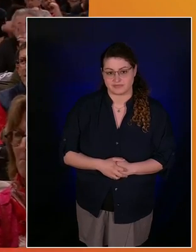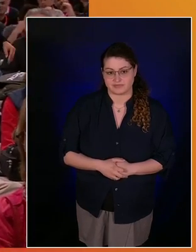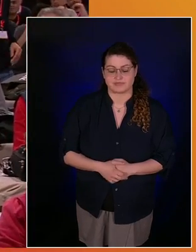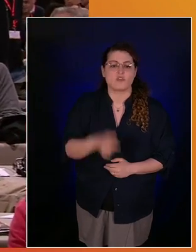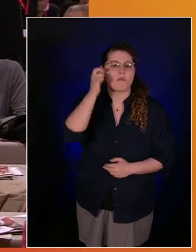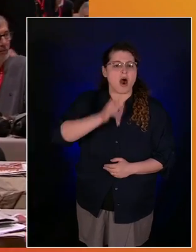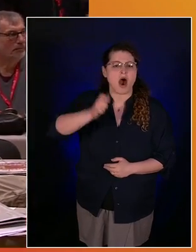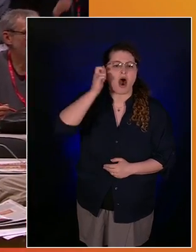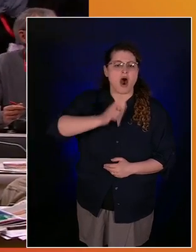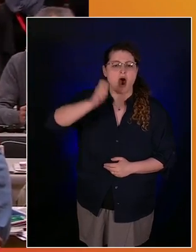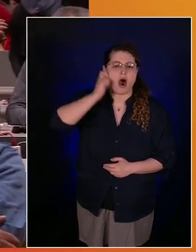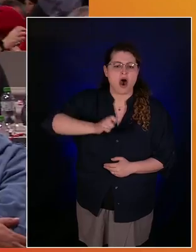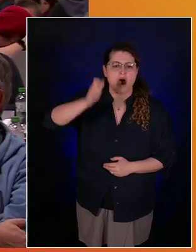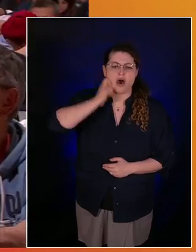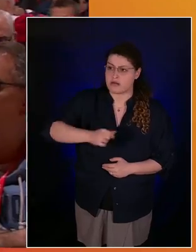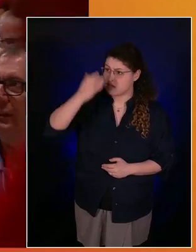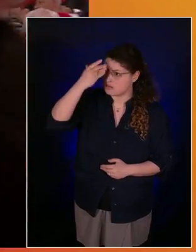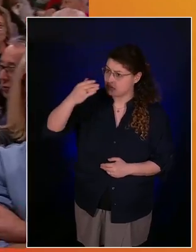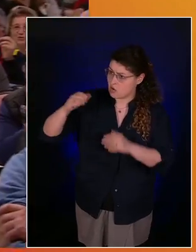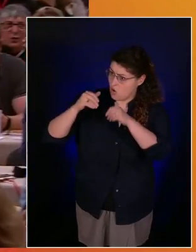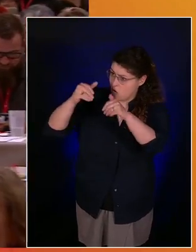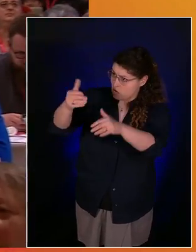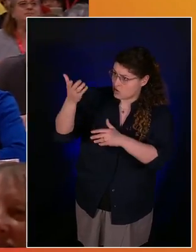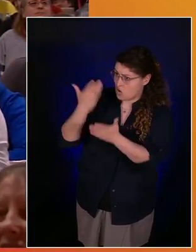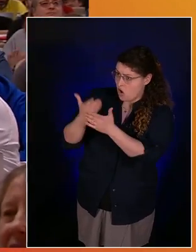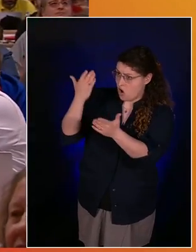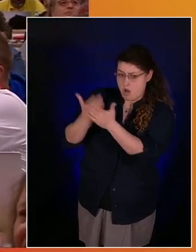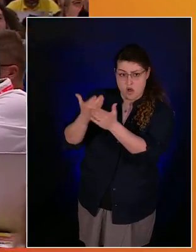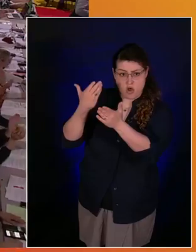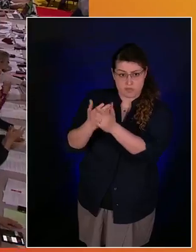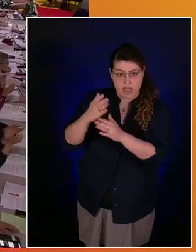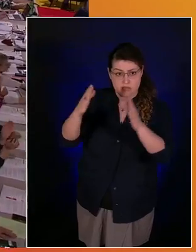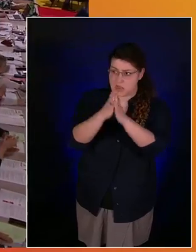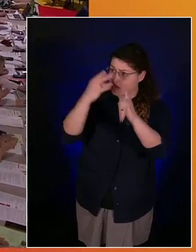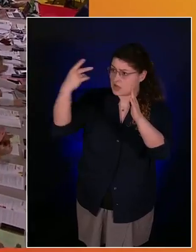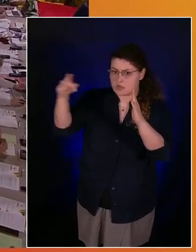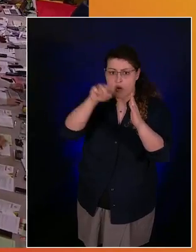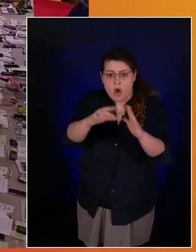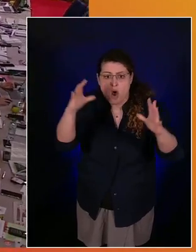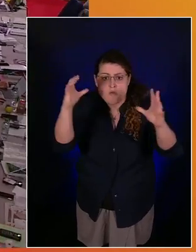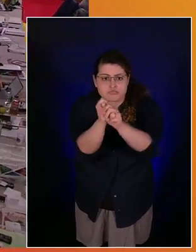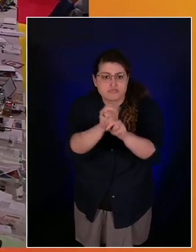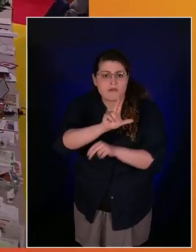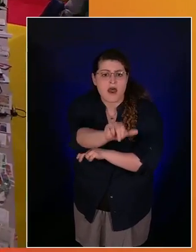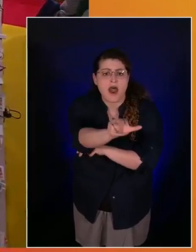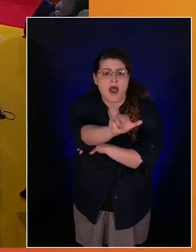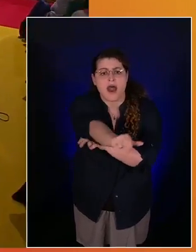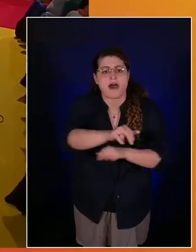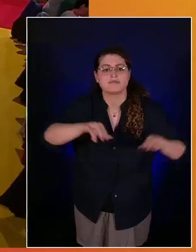Emmanuel Macron si tu continues il va faire tout noir chez